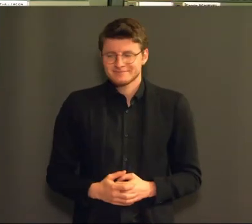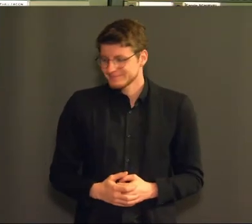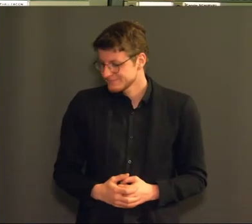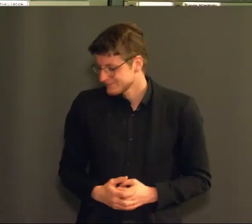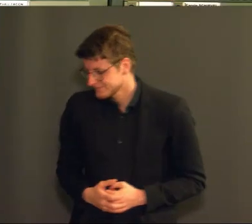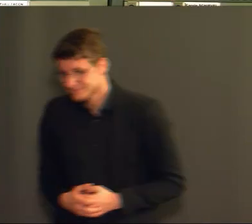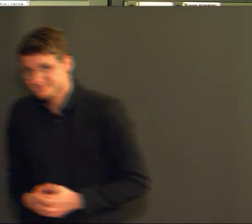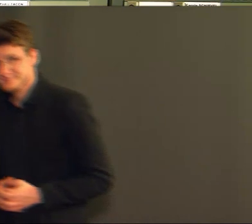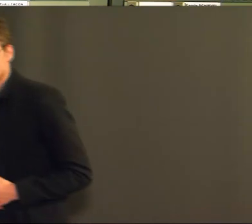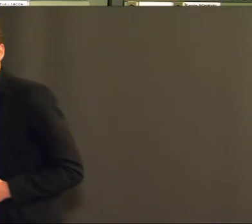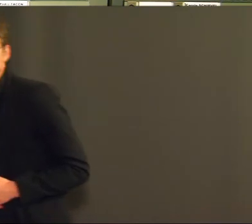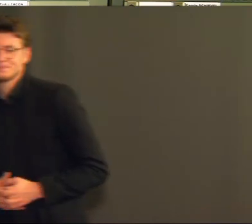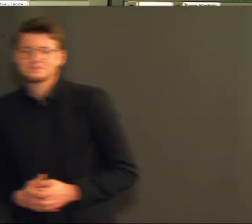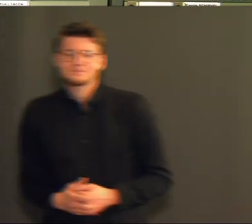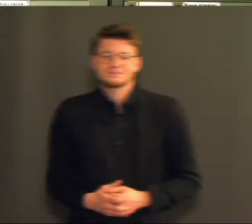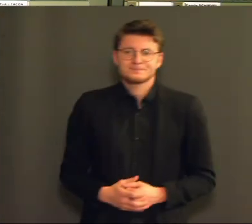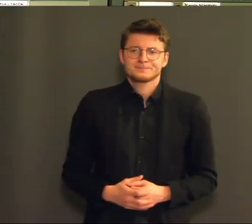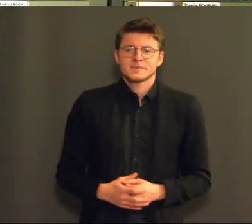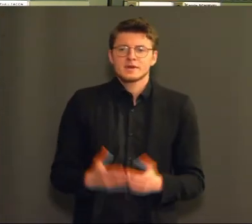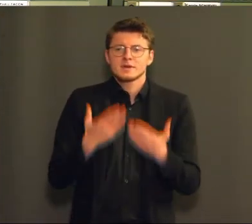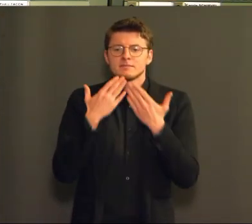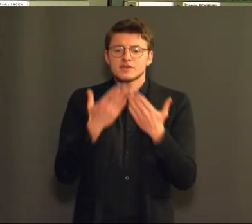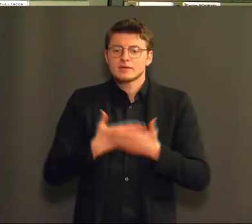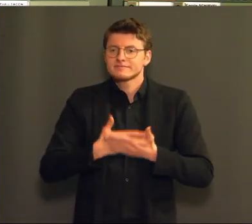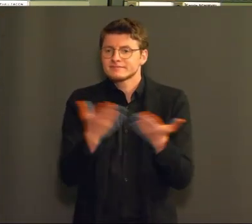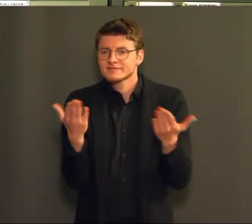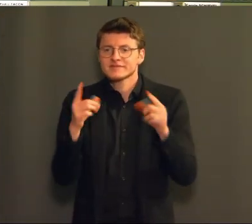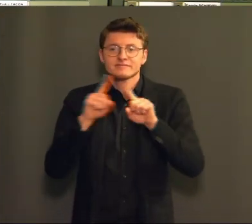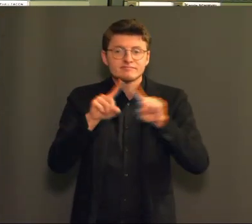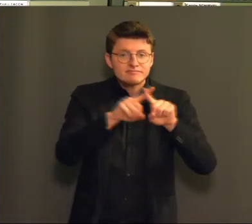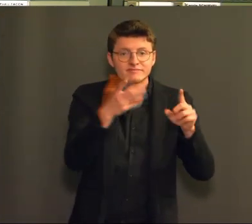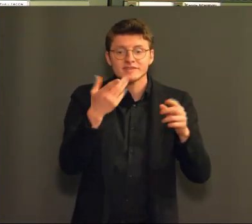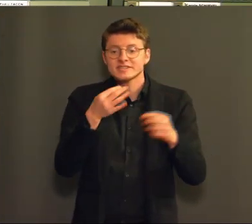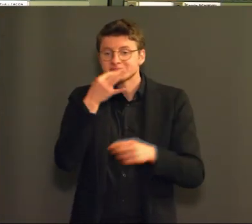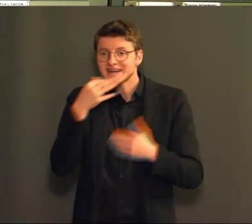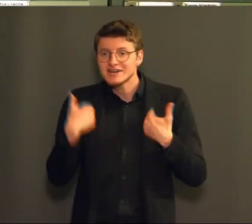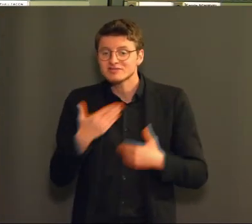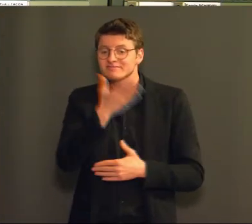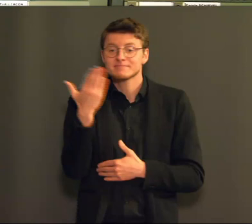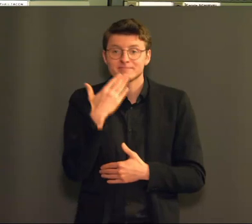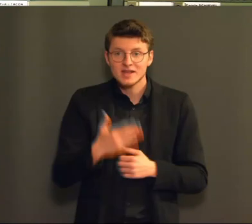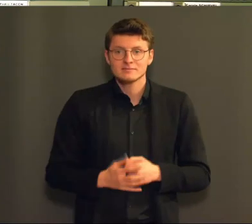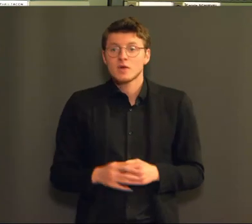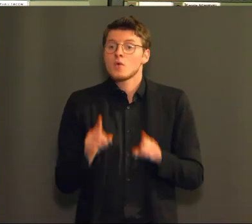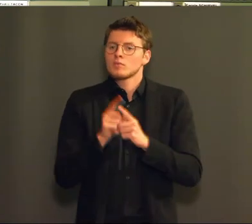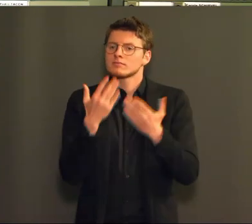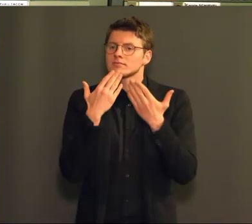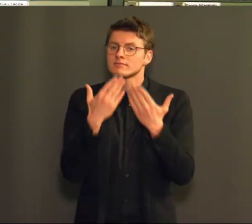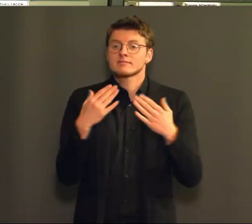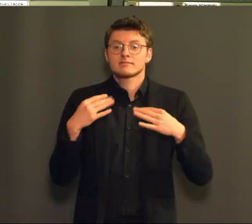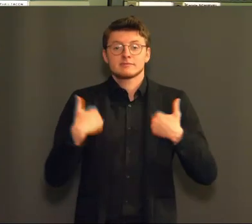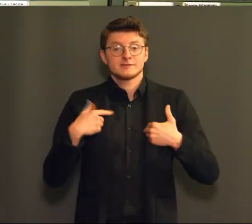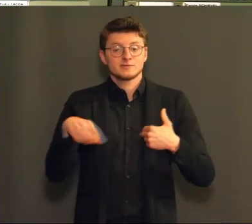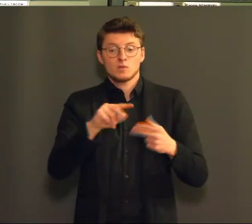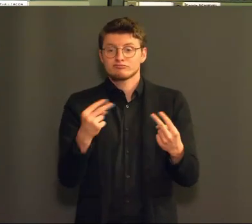Hartelijk dank aan onze verschillende sprekers van vandaag. Dank u ook achter uw scherm om op de hoogte te